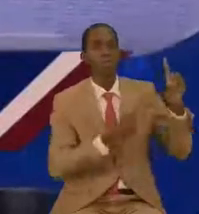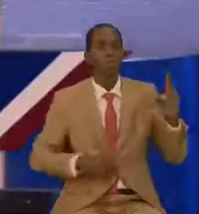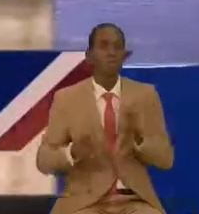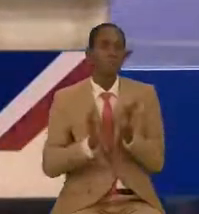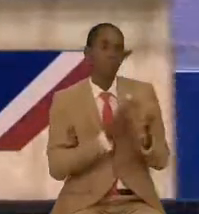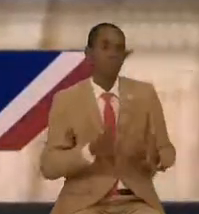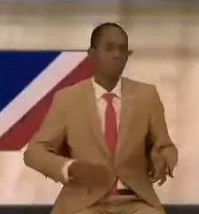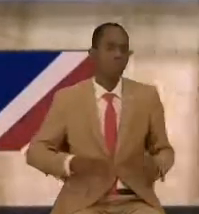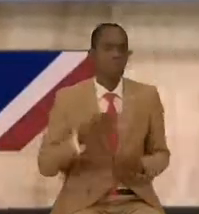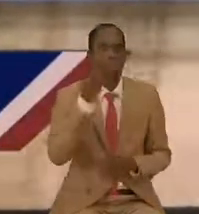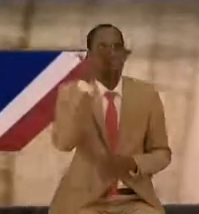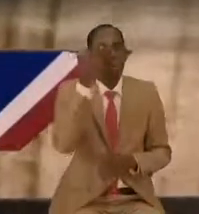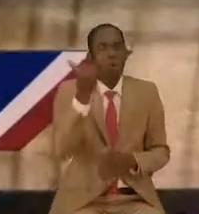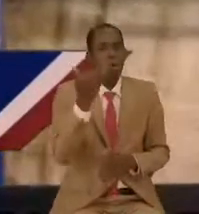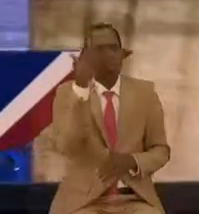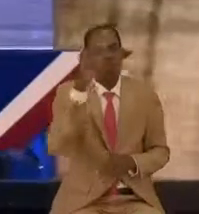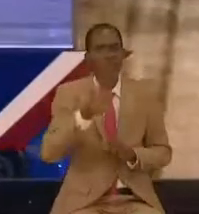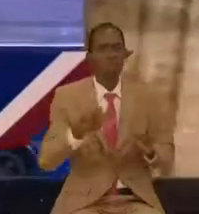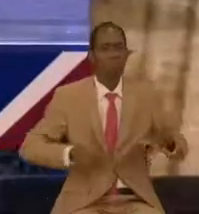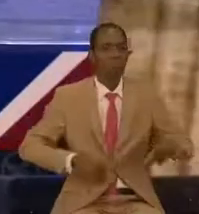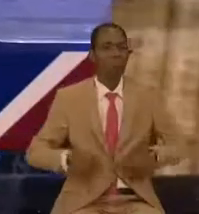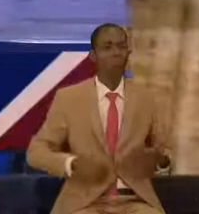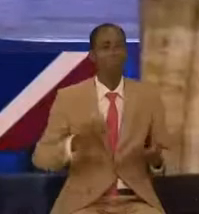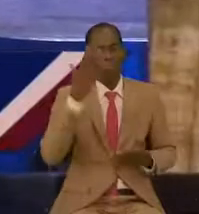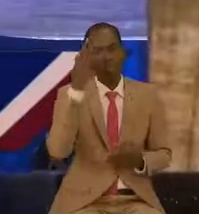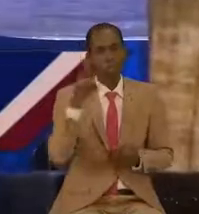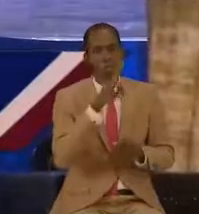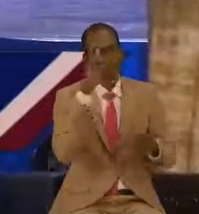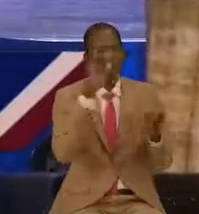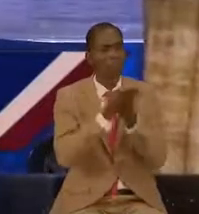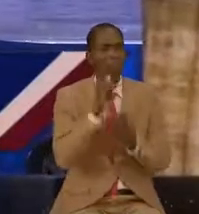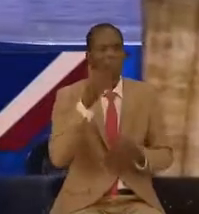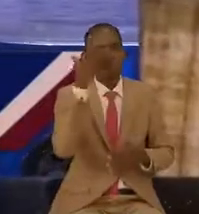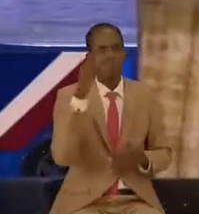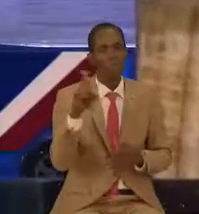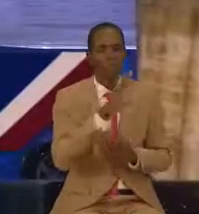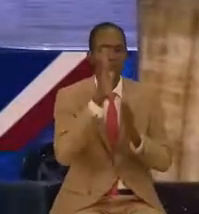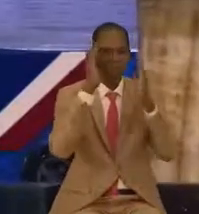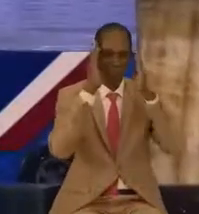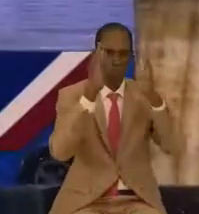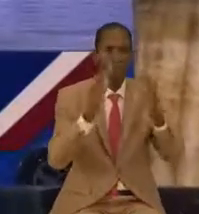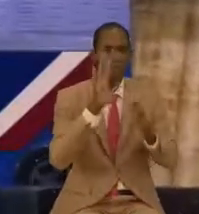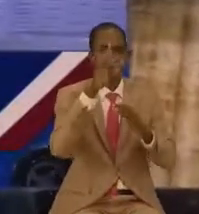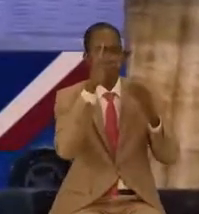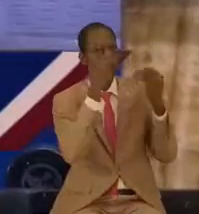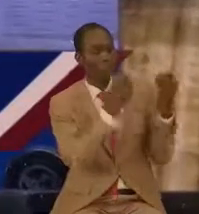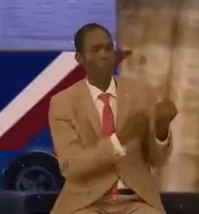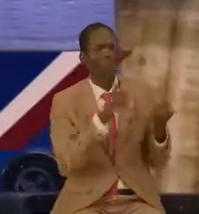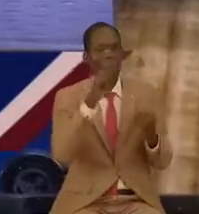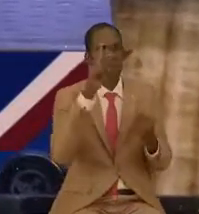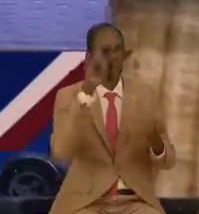notre Seigneur Jésus-Christ. Pourquoi te glorifier? Pourquoi croire? Pourquoi